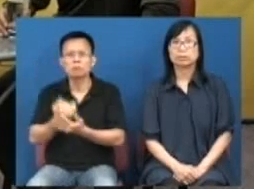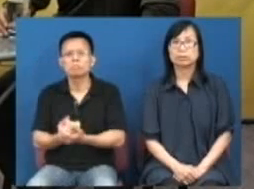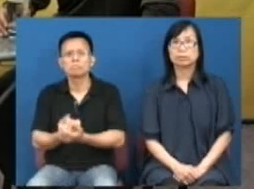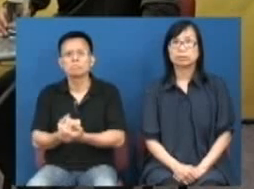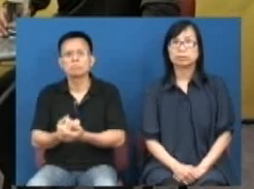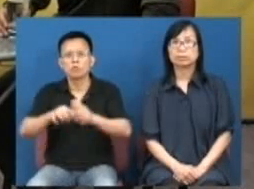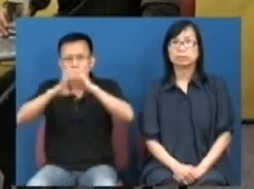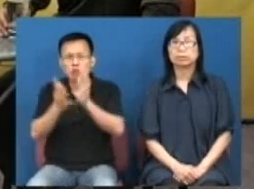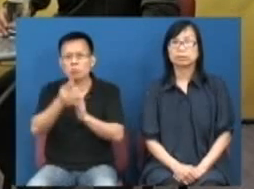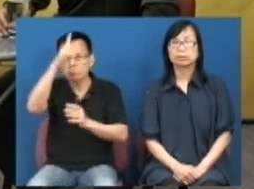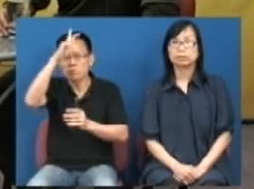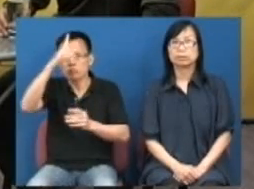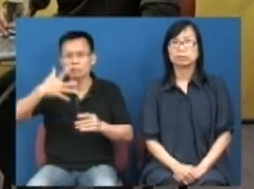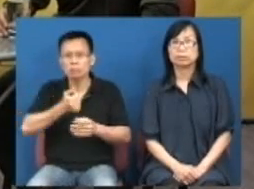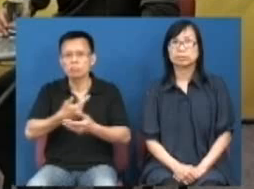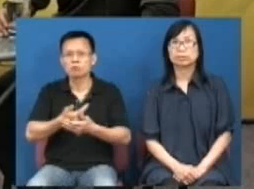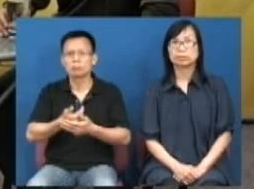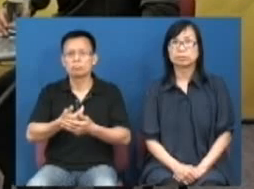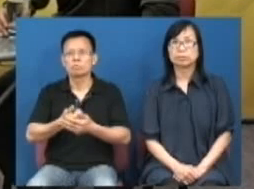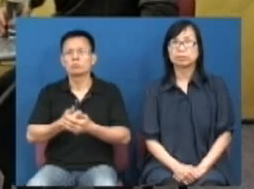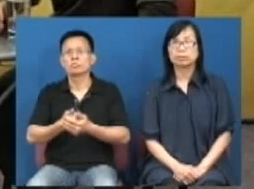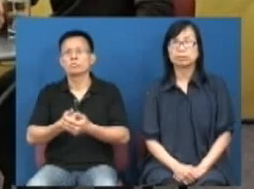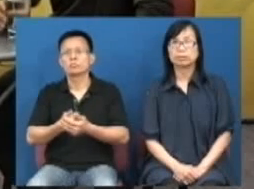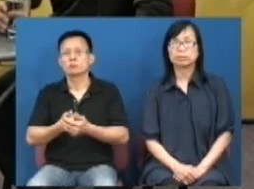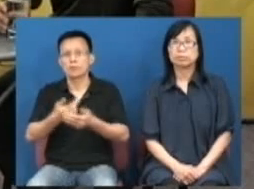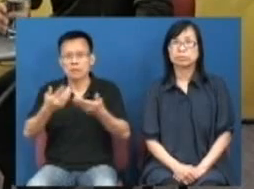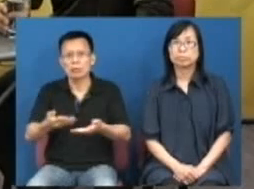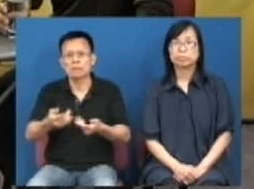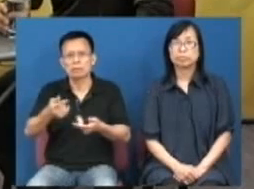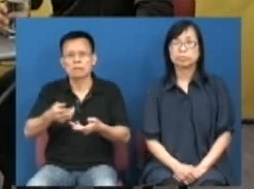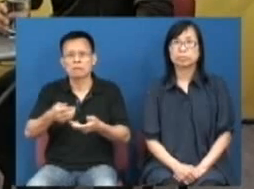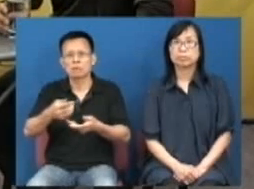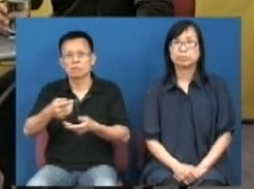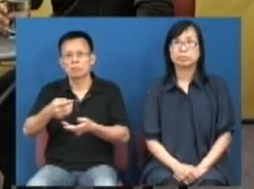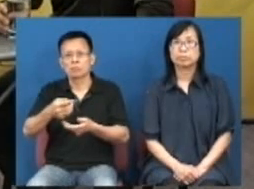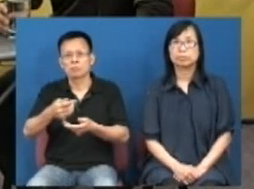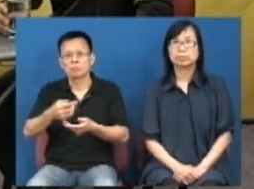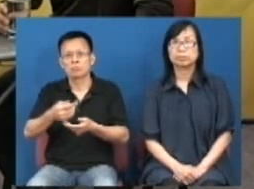呢就全部政府官啦，呢啲就係我哋嘅嚇